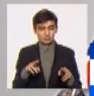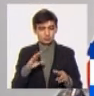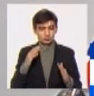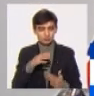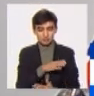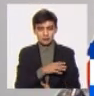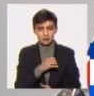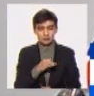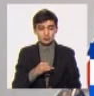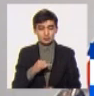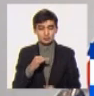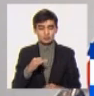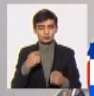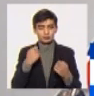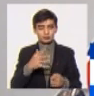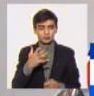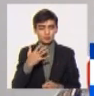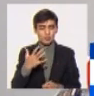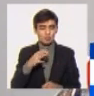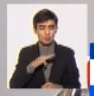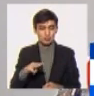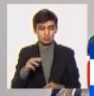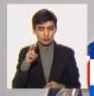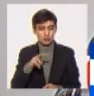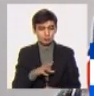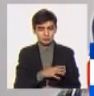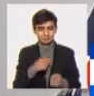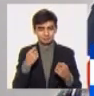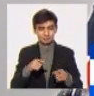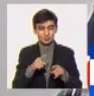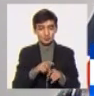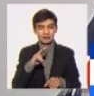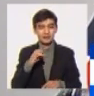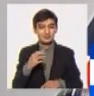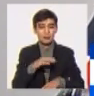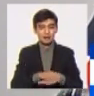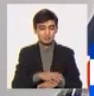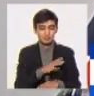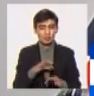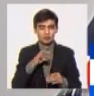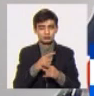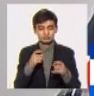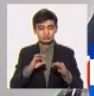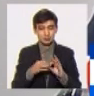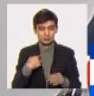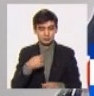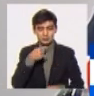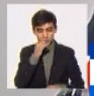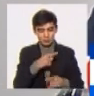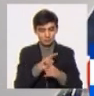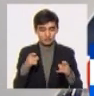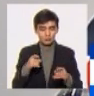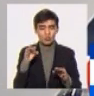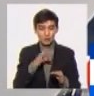530 миллионов, да, сколько продавано в банках? Вы сказали, вчера в основном в Украине продавали. Мы не можем разглашать, к сожалению,